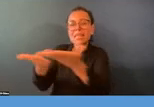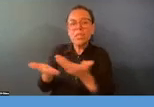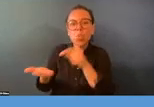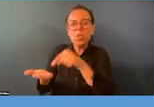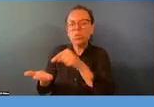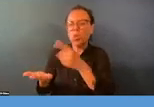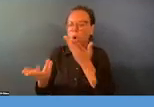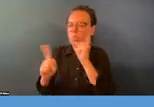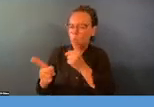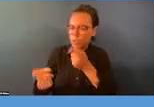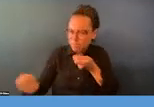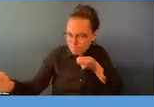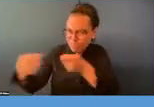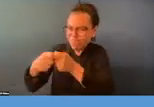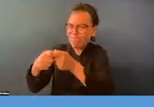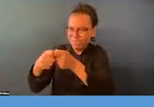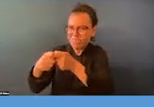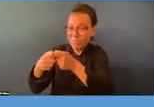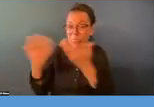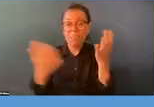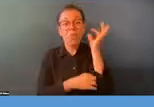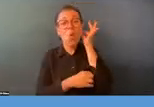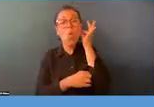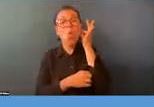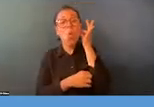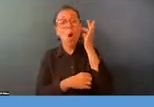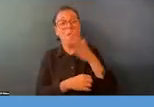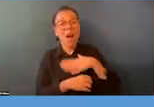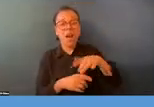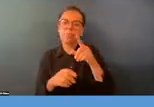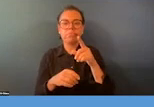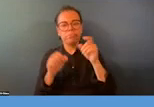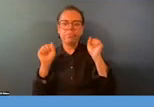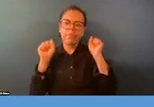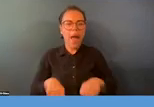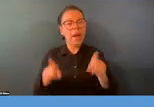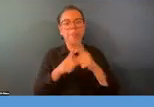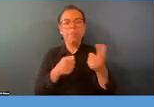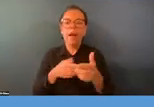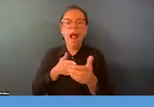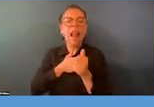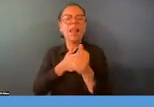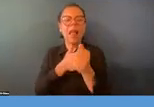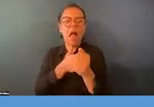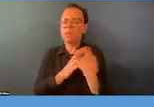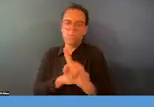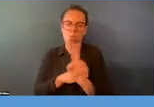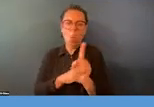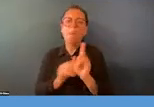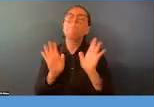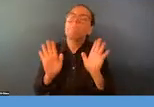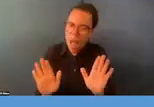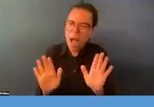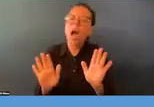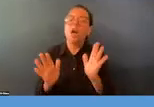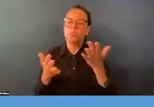бы на уровне мужчин, которые решают различные моменты. И мы тоже должны включиться в